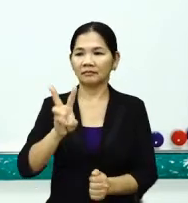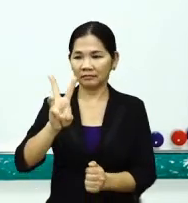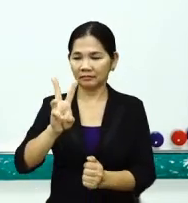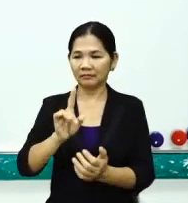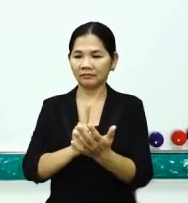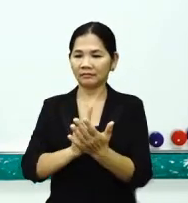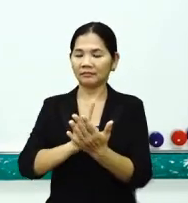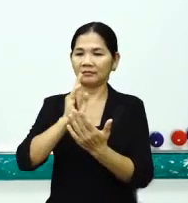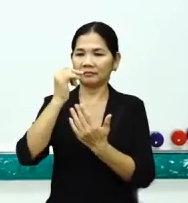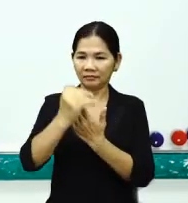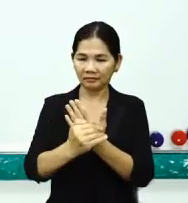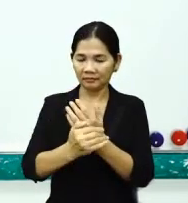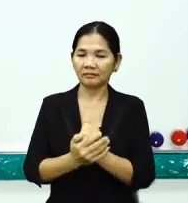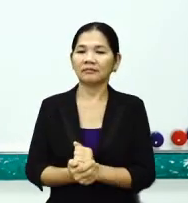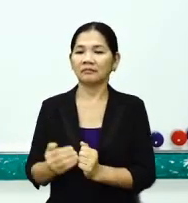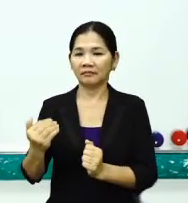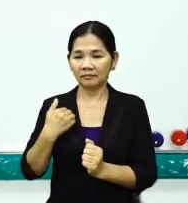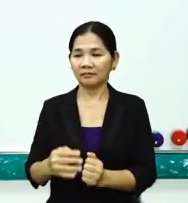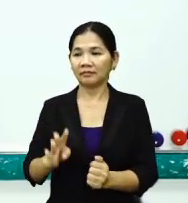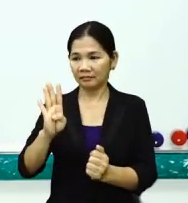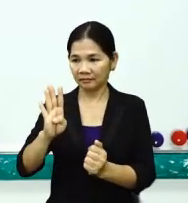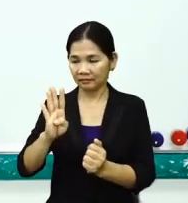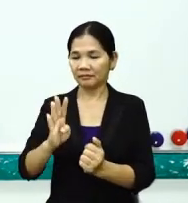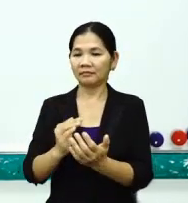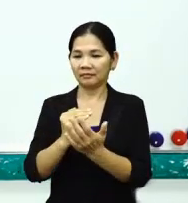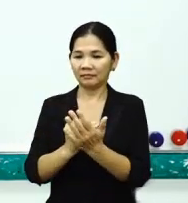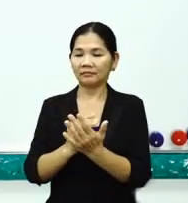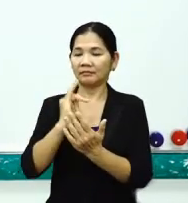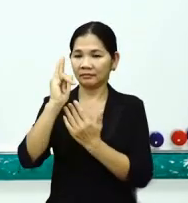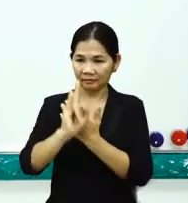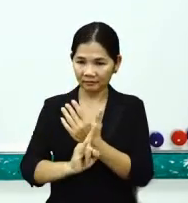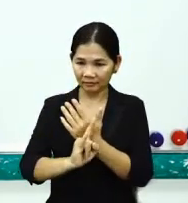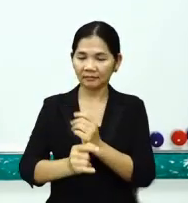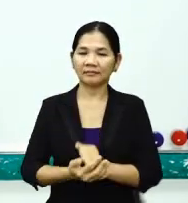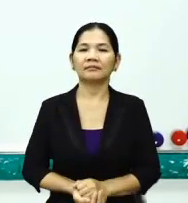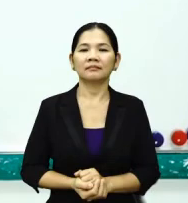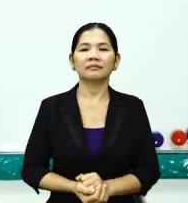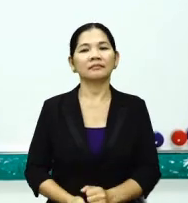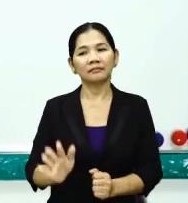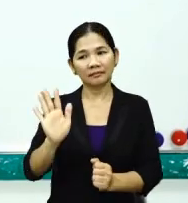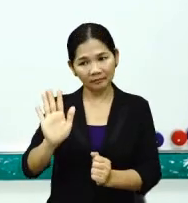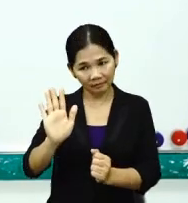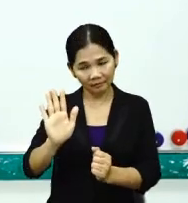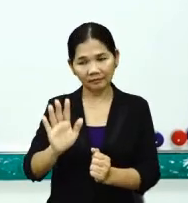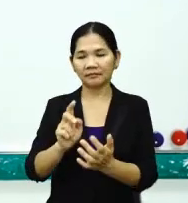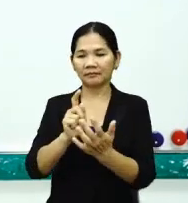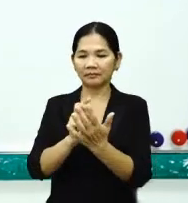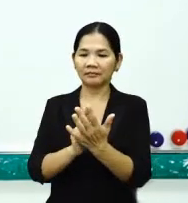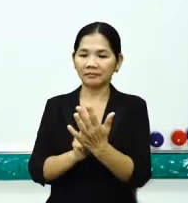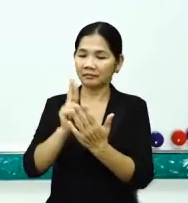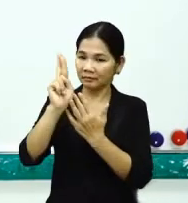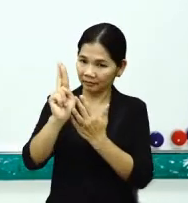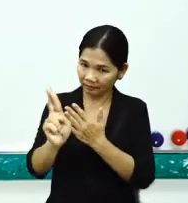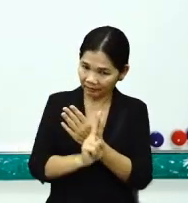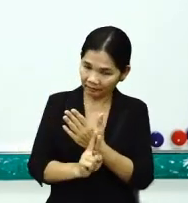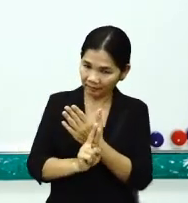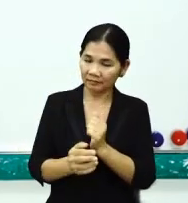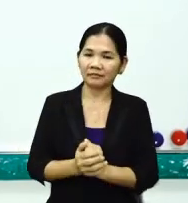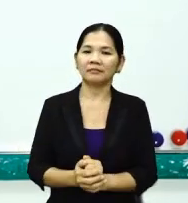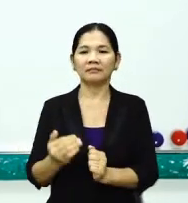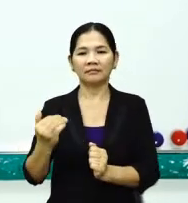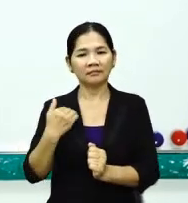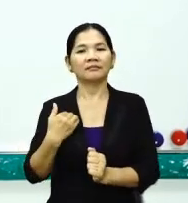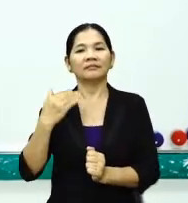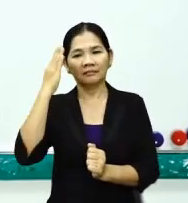bay mì nì chiêng buôn lực đăng khai mê xa ưu sơ phì khai tì pram